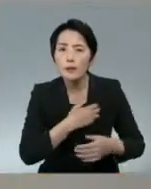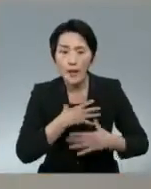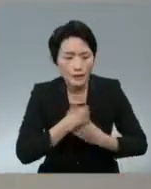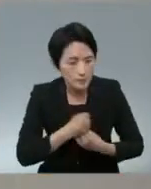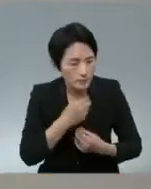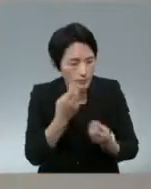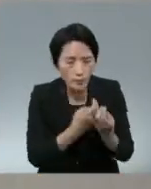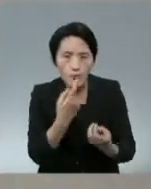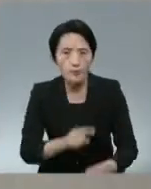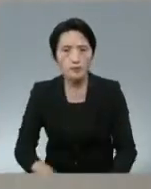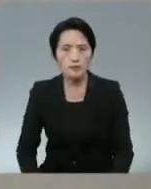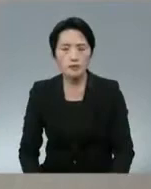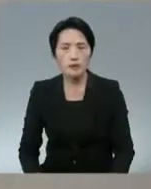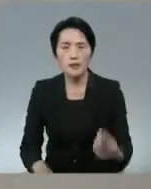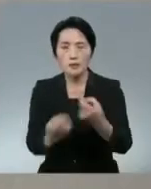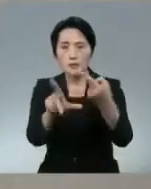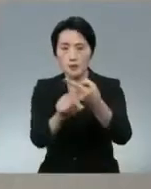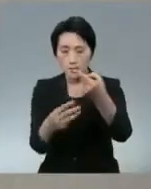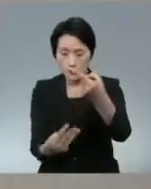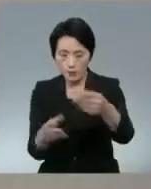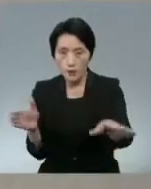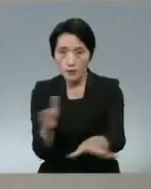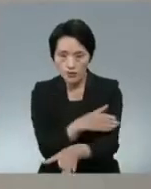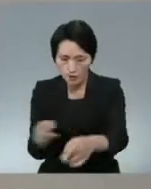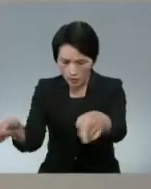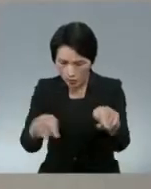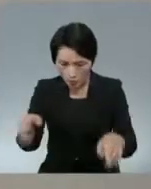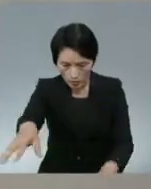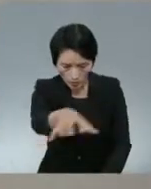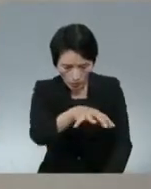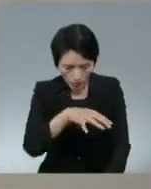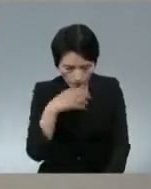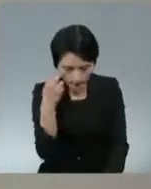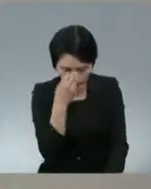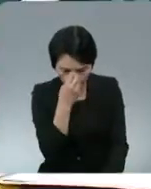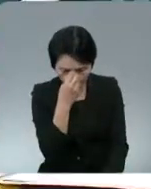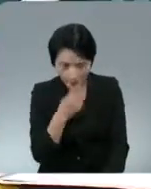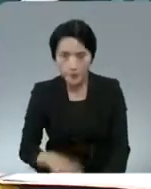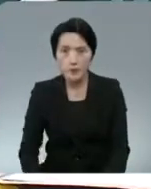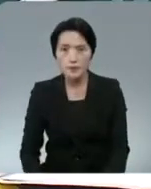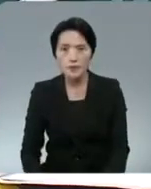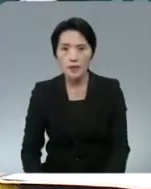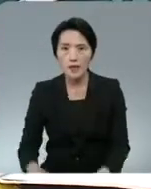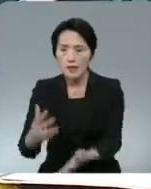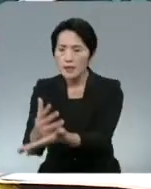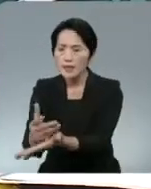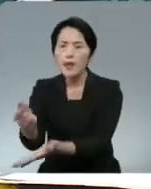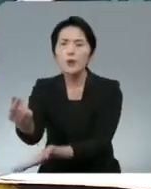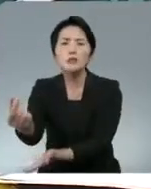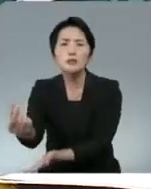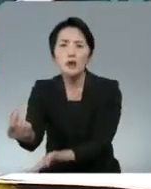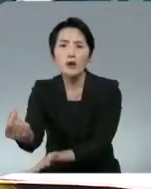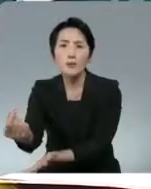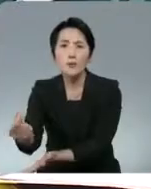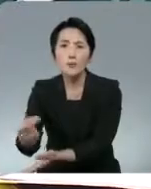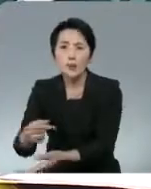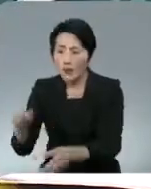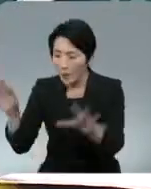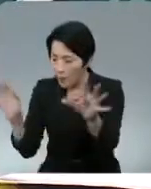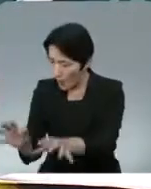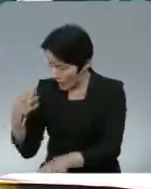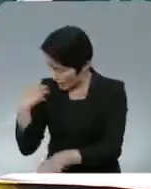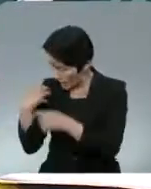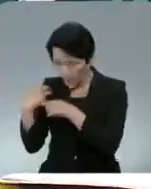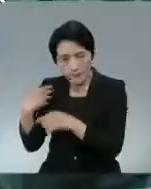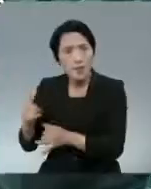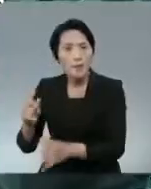开展联合检查工作，另外将针对没有主办单位的活动拟定安全管理方案，并加强学校安